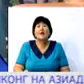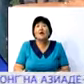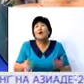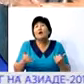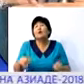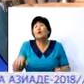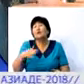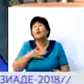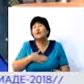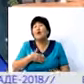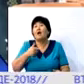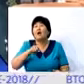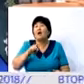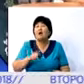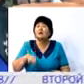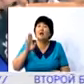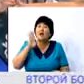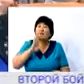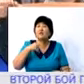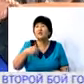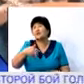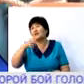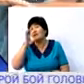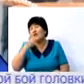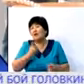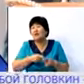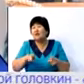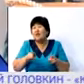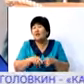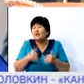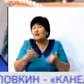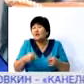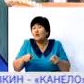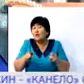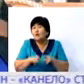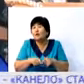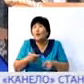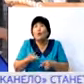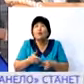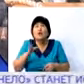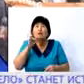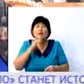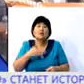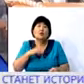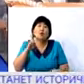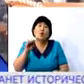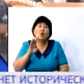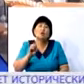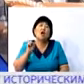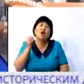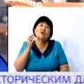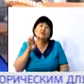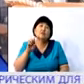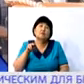Сегодня мы утоляем жажду газированными и энергетическими напитками, тогда как ничем не уступают им и очень доступны наши кузе, ашпа, шубат.